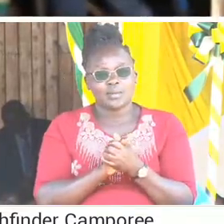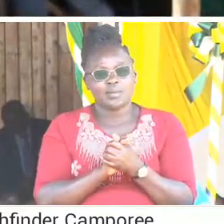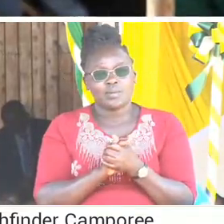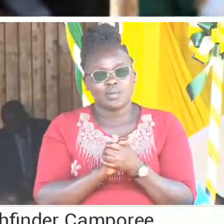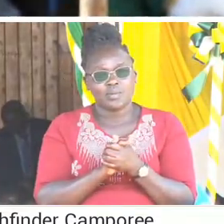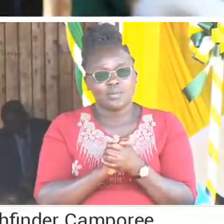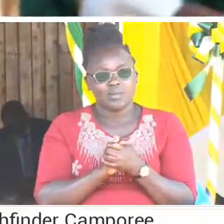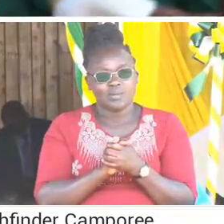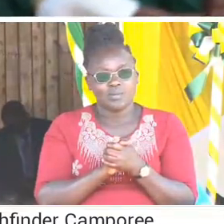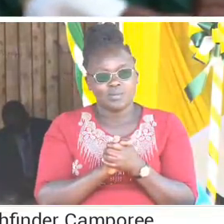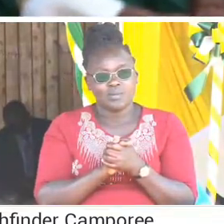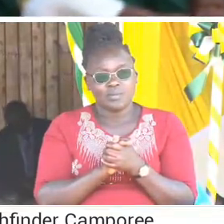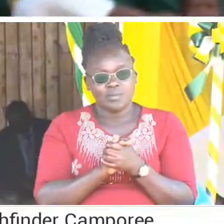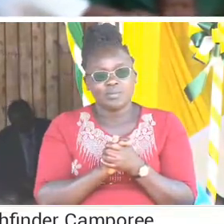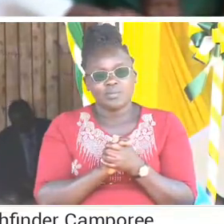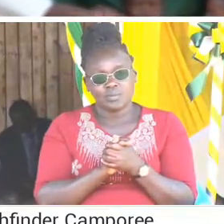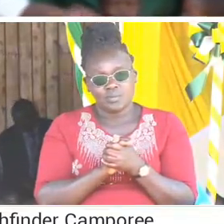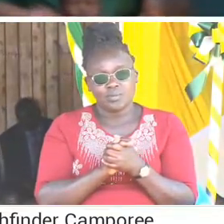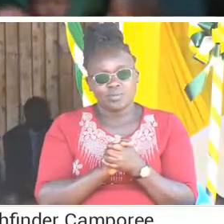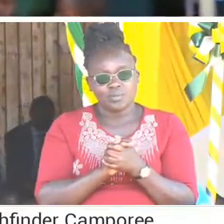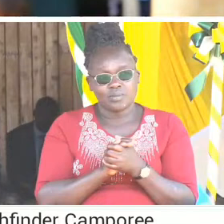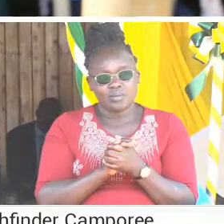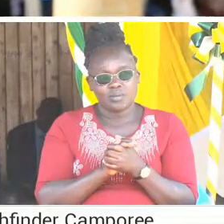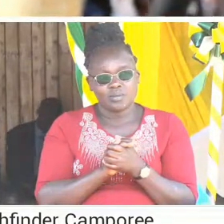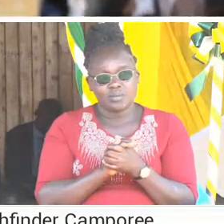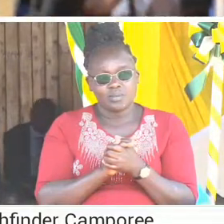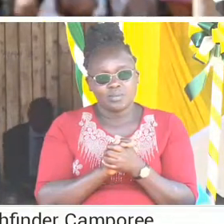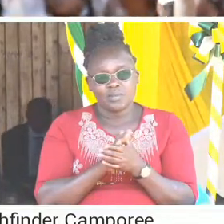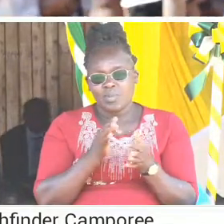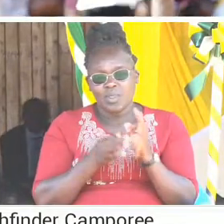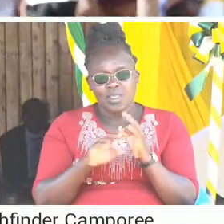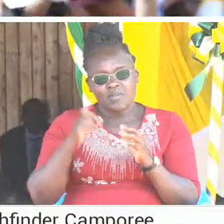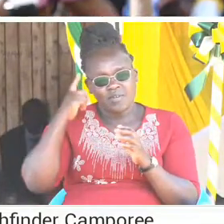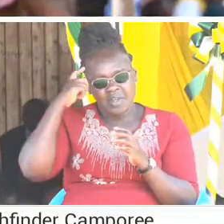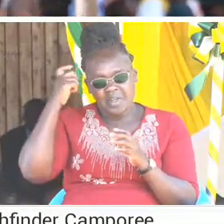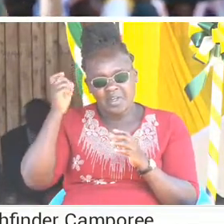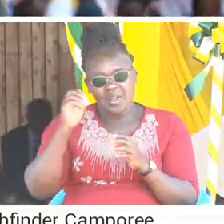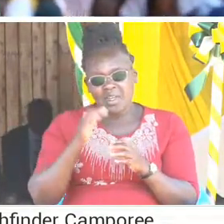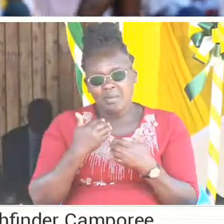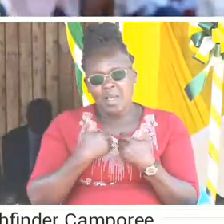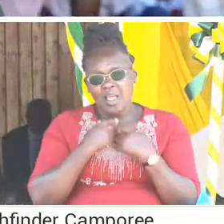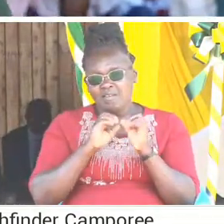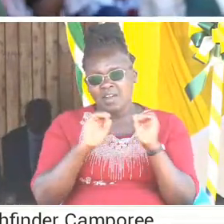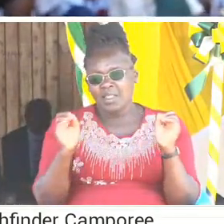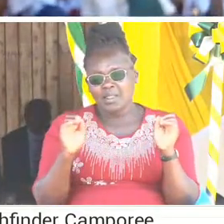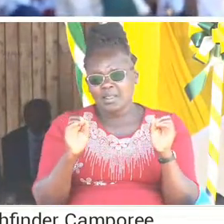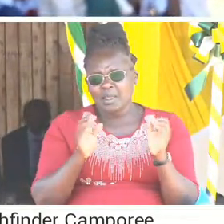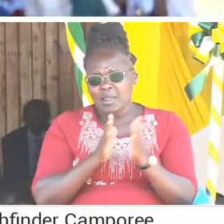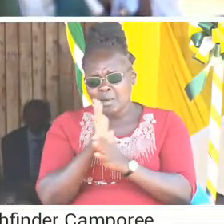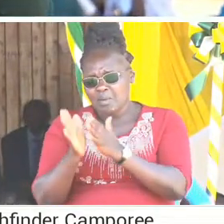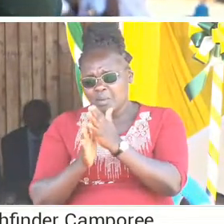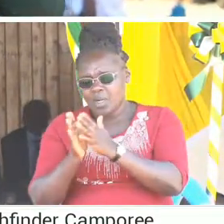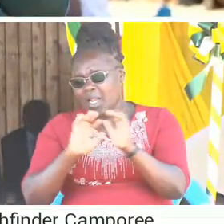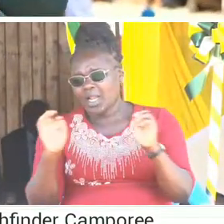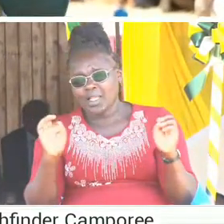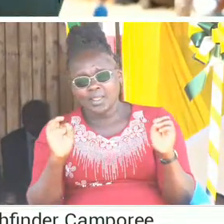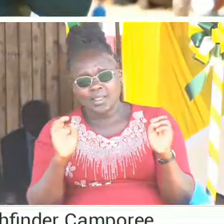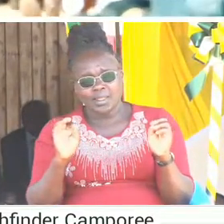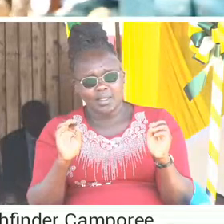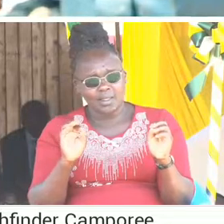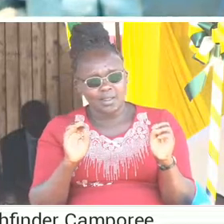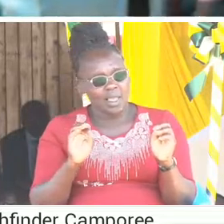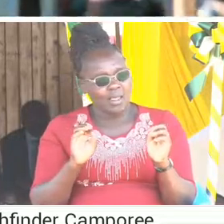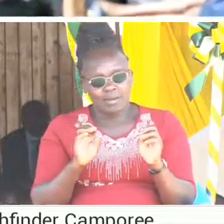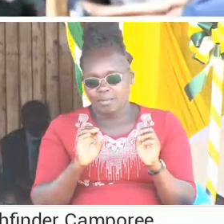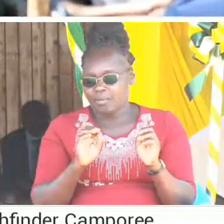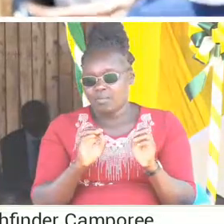shida. You're in trouble. Yani you're here and you don't have a dream. You don't have a plan. You don't see yourself